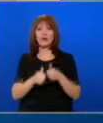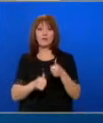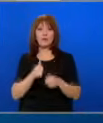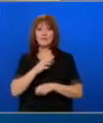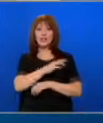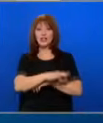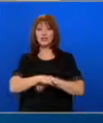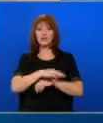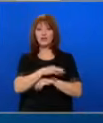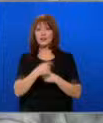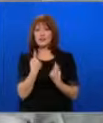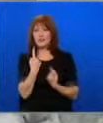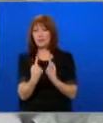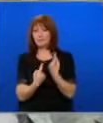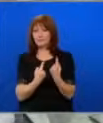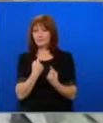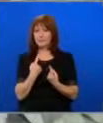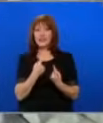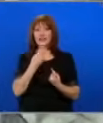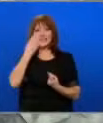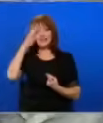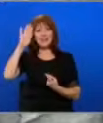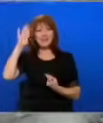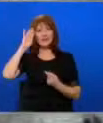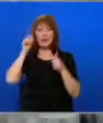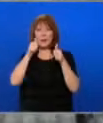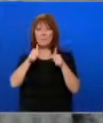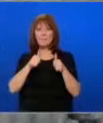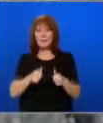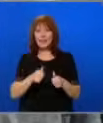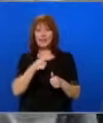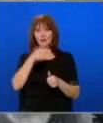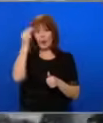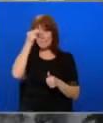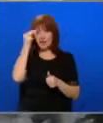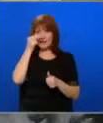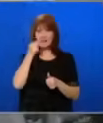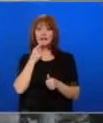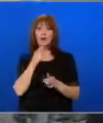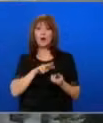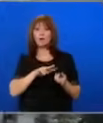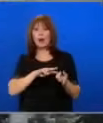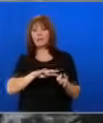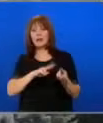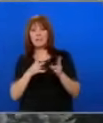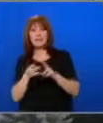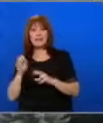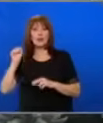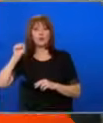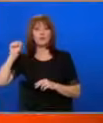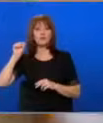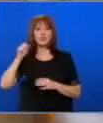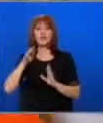Историческа ирония. Прототипът на съветския войник от паметника на съветската армия е българин, репресиран от комунистическия